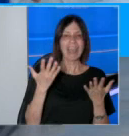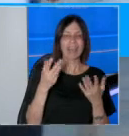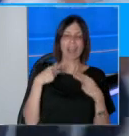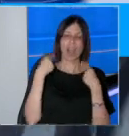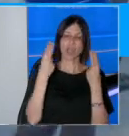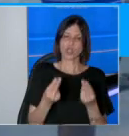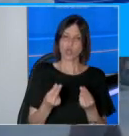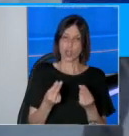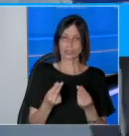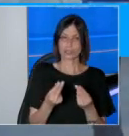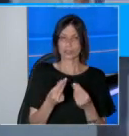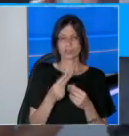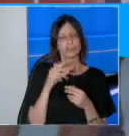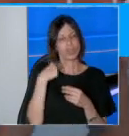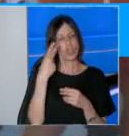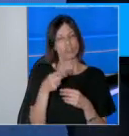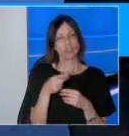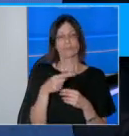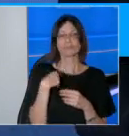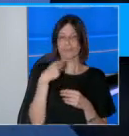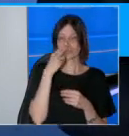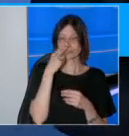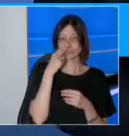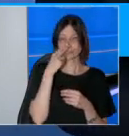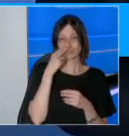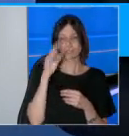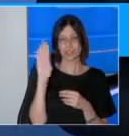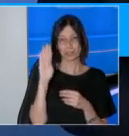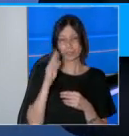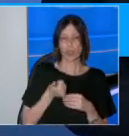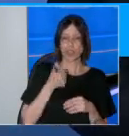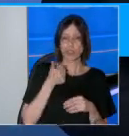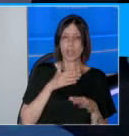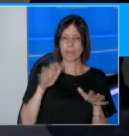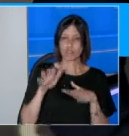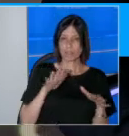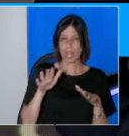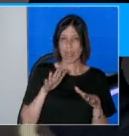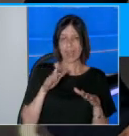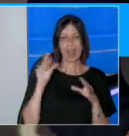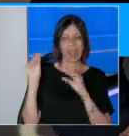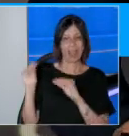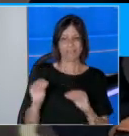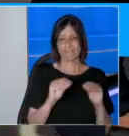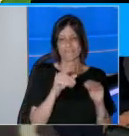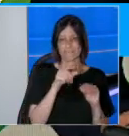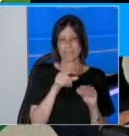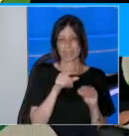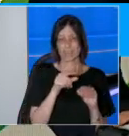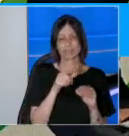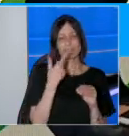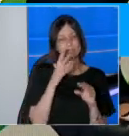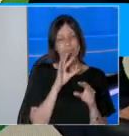לחזור. אז מנסה נתניהו, ראש הממשלה, השר פרץ, להעביר אליו